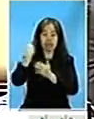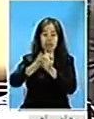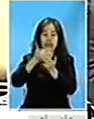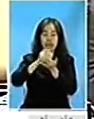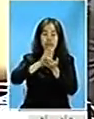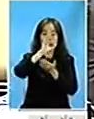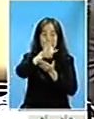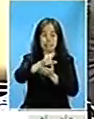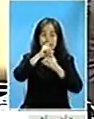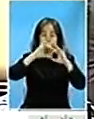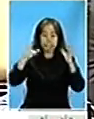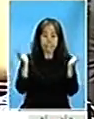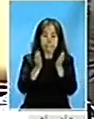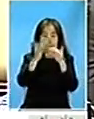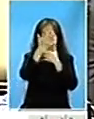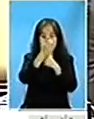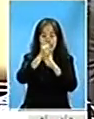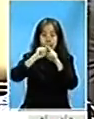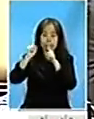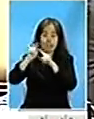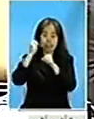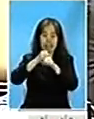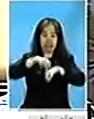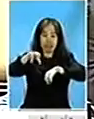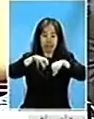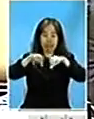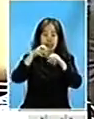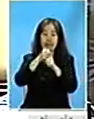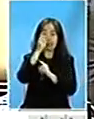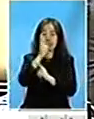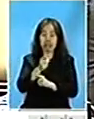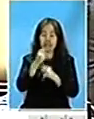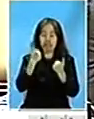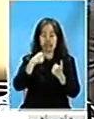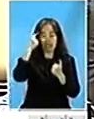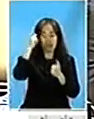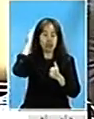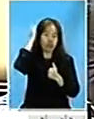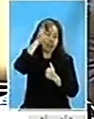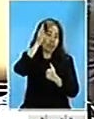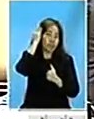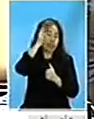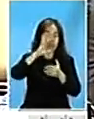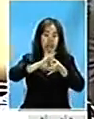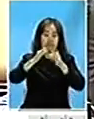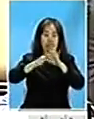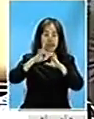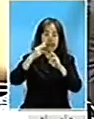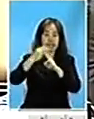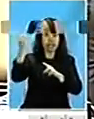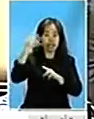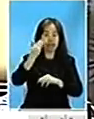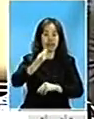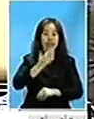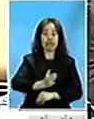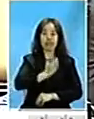ใส่จากรัฐบาลจะมีการดำเนินการกันอย่างจริงจังและหวังว่าความสำเร็จในเรื่องของกีฬาในอนาคตนั้นก็จะนำมาซึ่งความภาคภูมิใจให้กับ